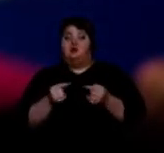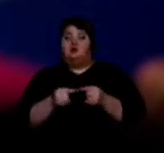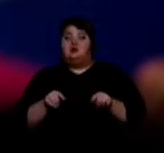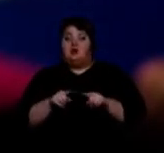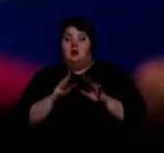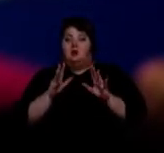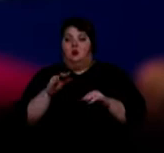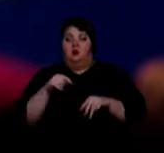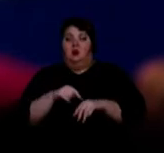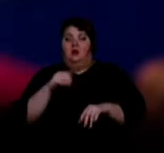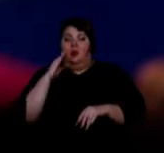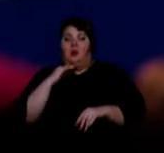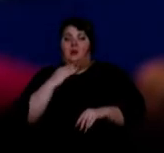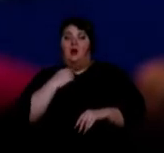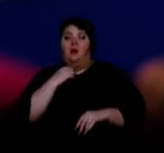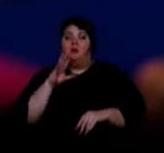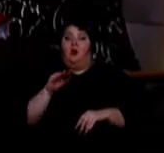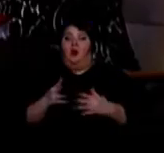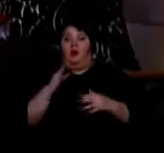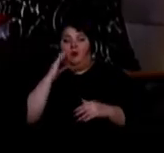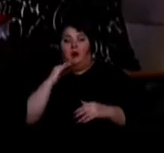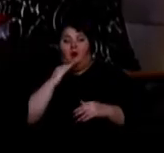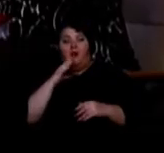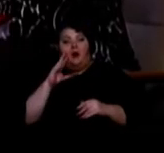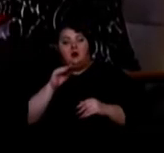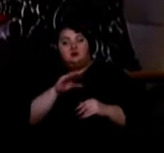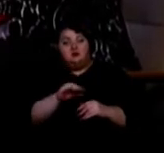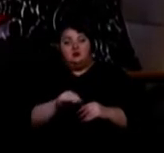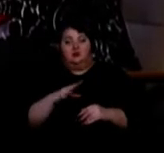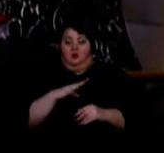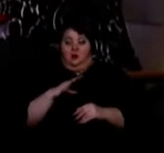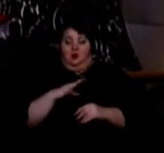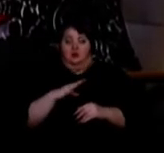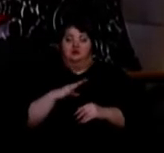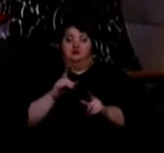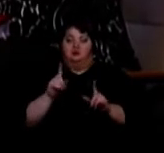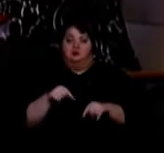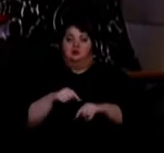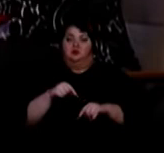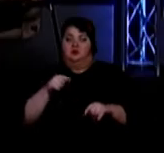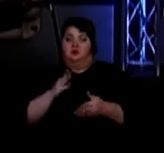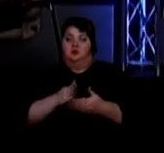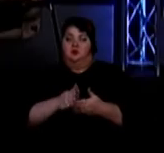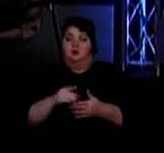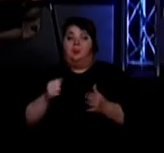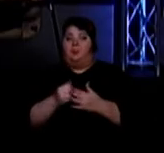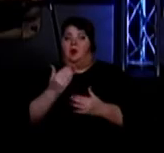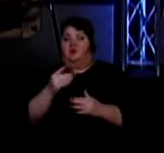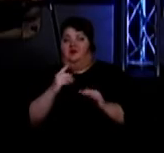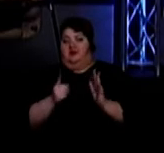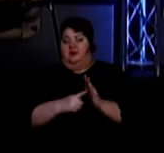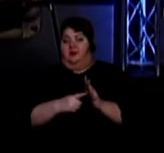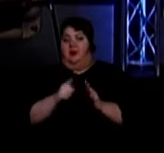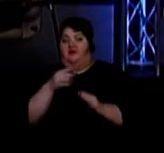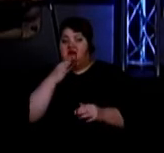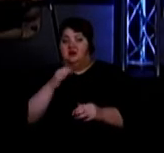реагировать и на папин голос, если папа разговаривал с ребенком. Это тоже уже проверено. Олена, до вас запитання. Ви